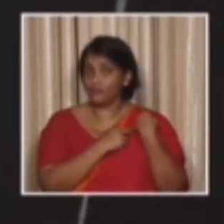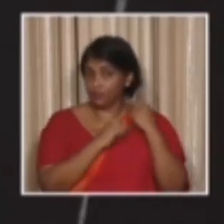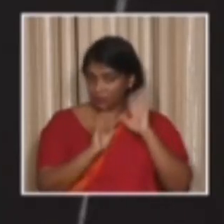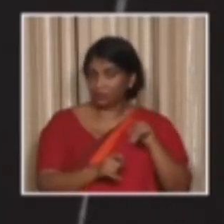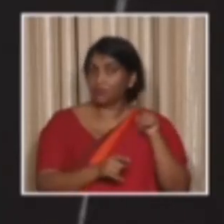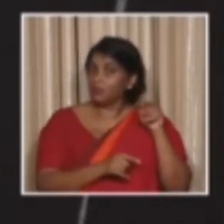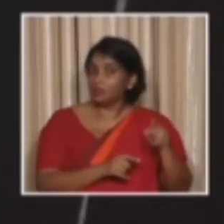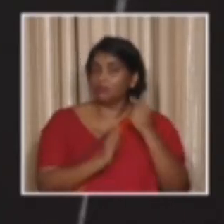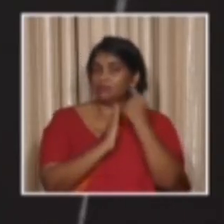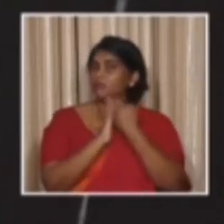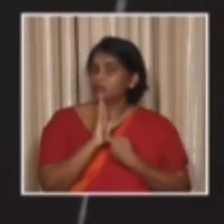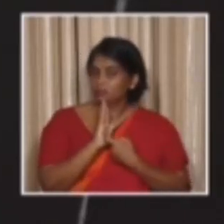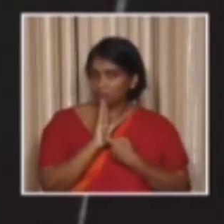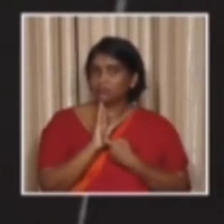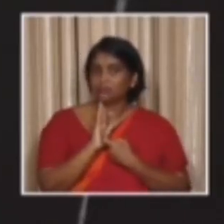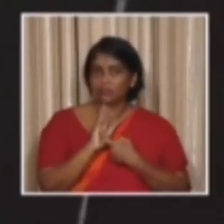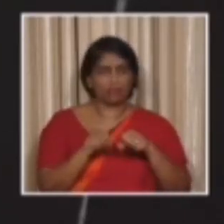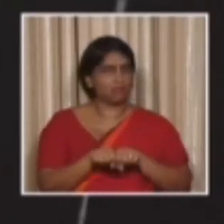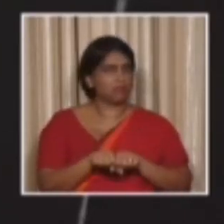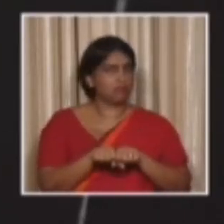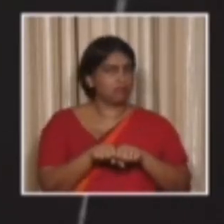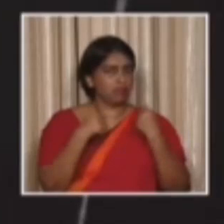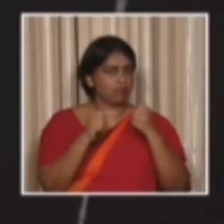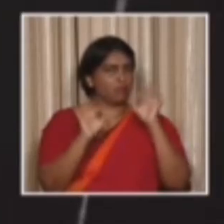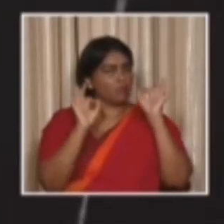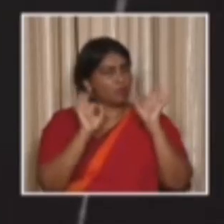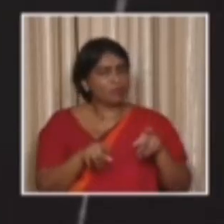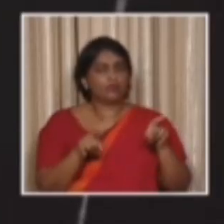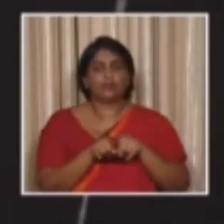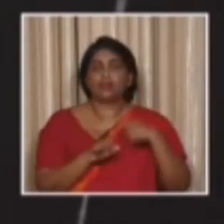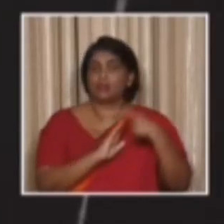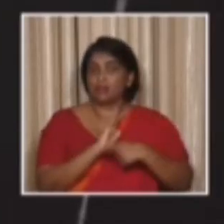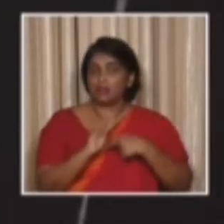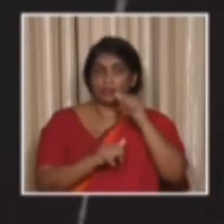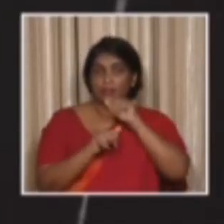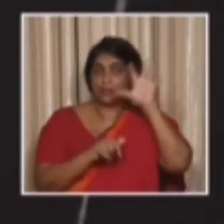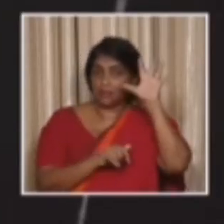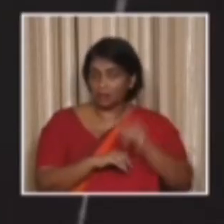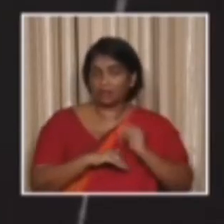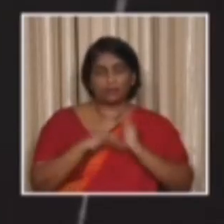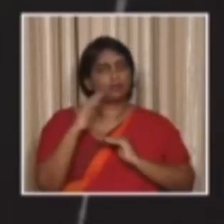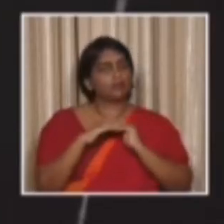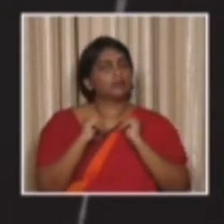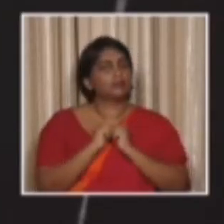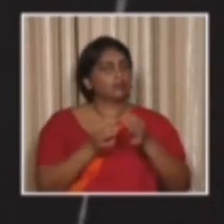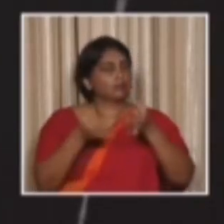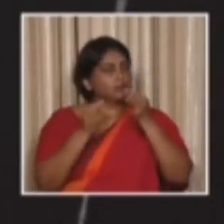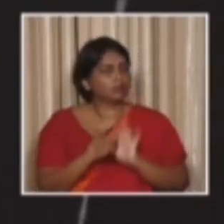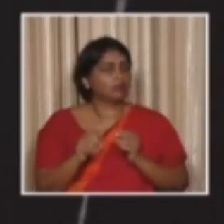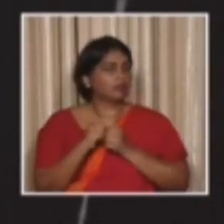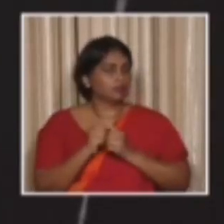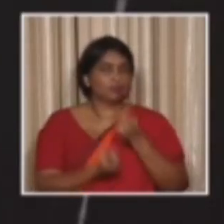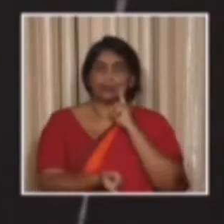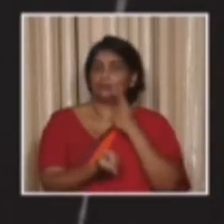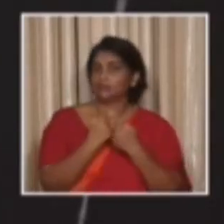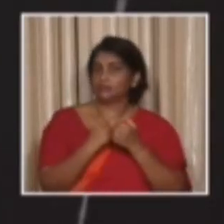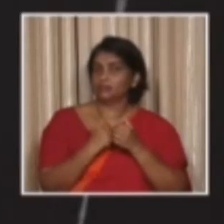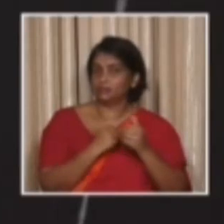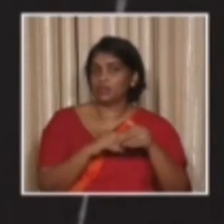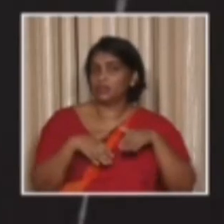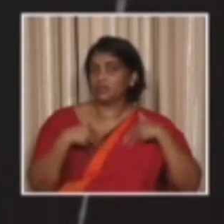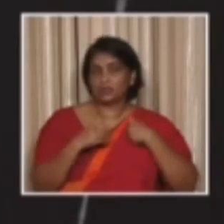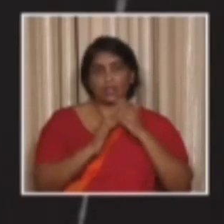மக்கள் சக்தியின் பாராளுமன்ற உறுப்பினர் காவிந்த் ஜாவர்தன தெரிவித்துள்ளார். நாடாளுமன்ற அமர்வில் சுகாதார அமைச்சருக்கு எதிராக நம்பிக்கையில்லா பிரேரணையை முன்வைத்து